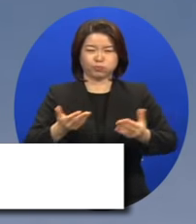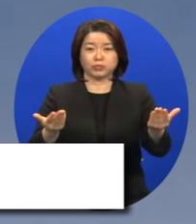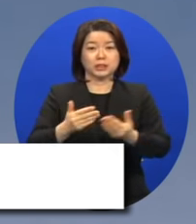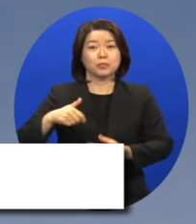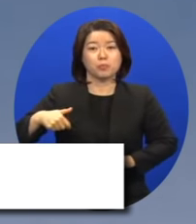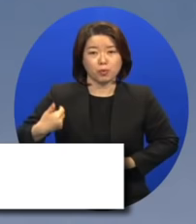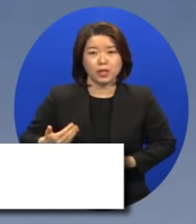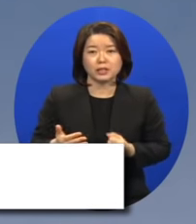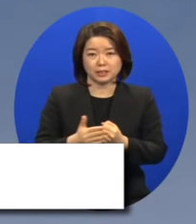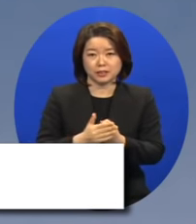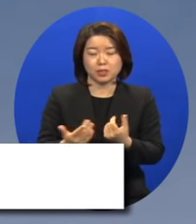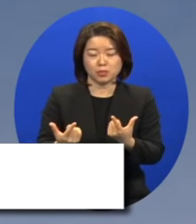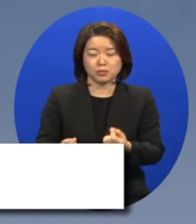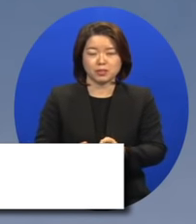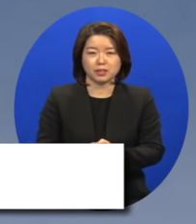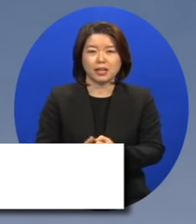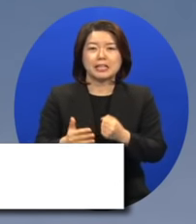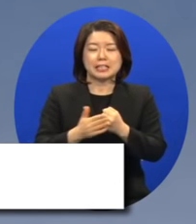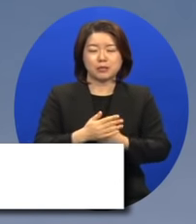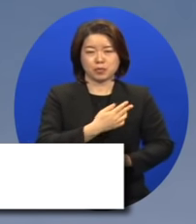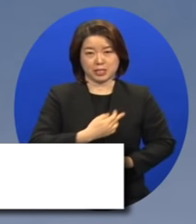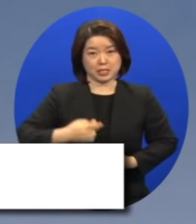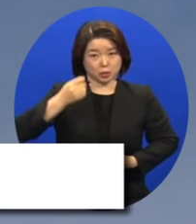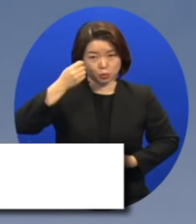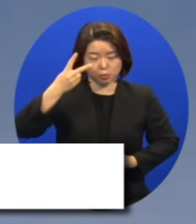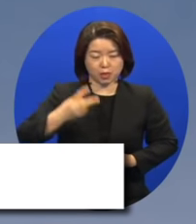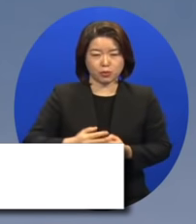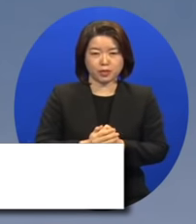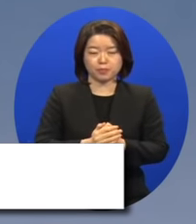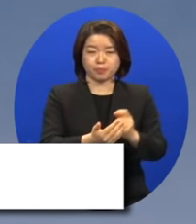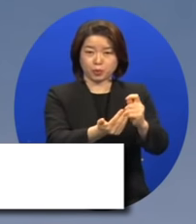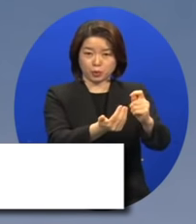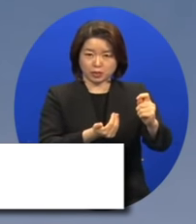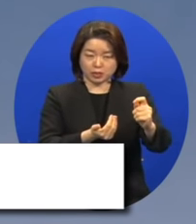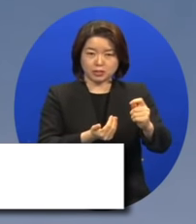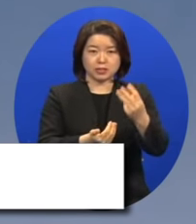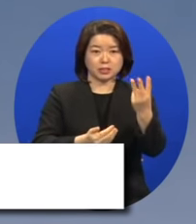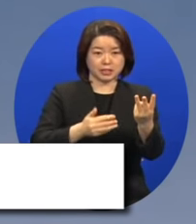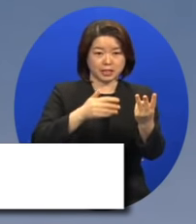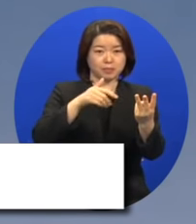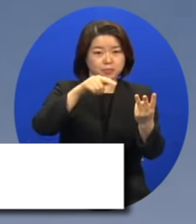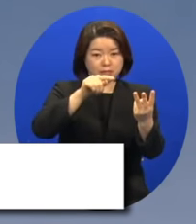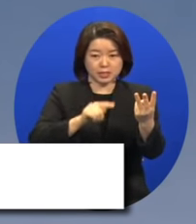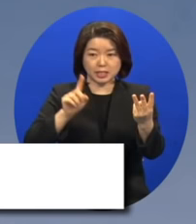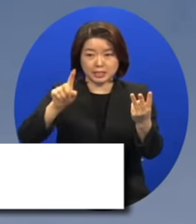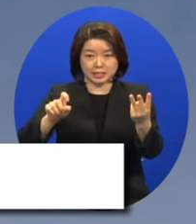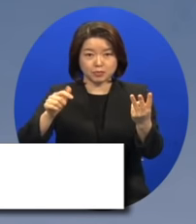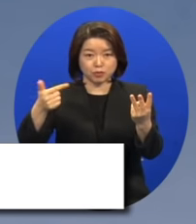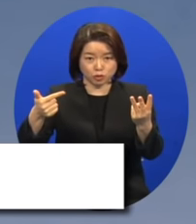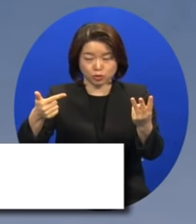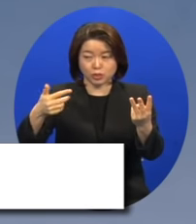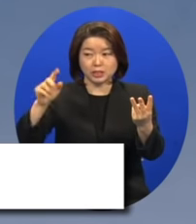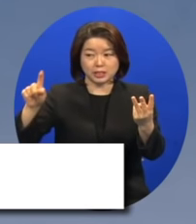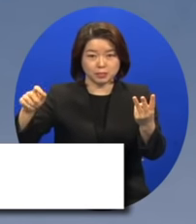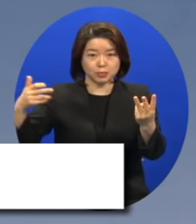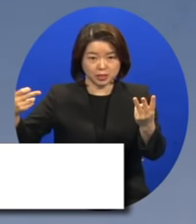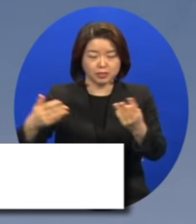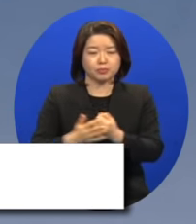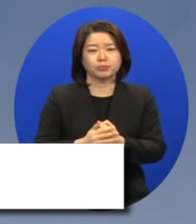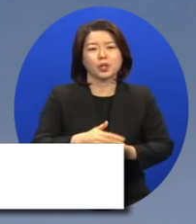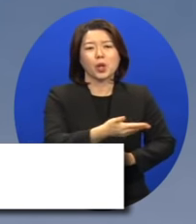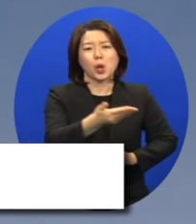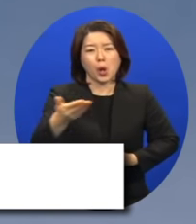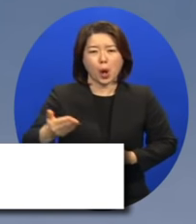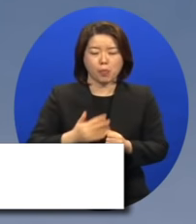일인지몰랐기때문입니다. 사도바울은고린도전서3장16-17절에서이렇게말합니다 .여러분